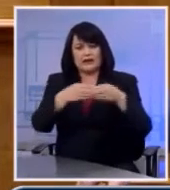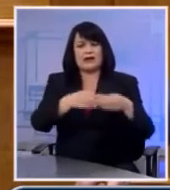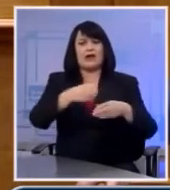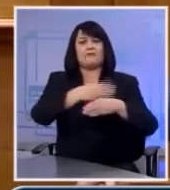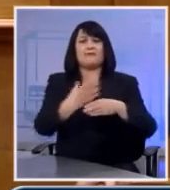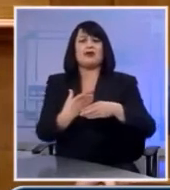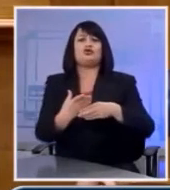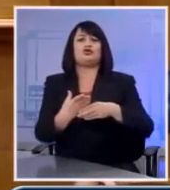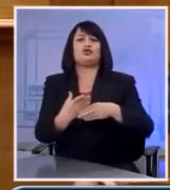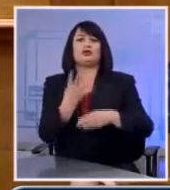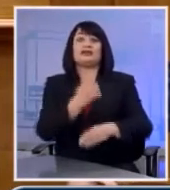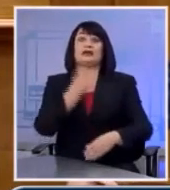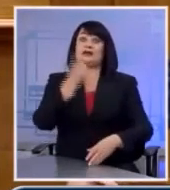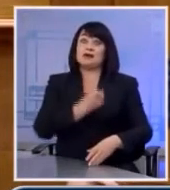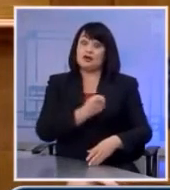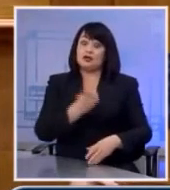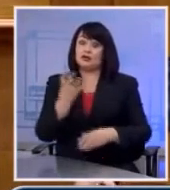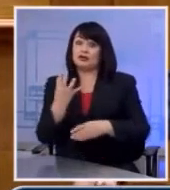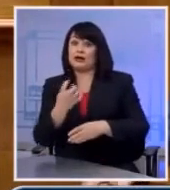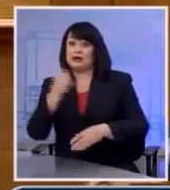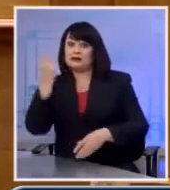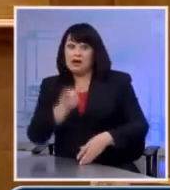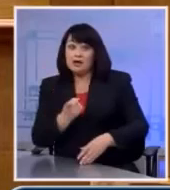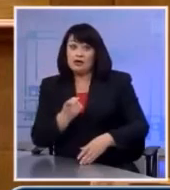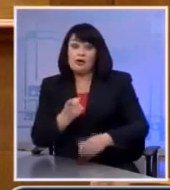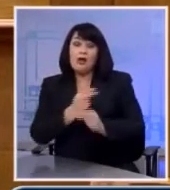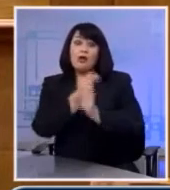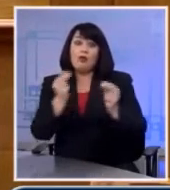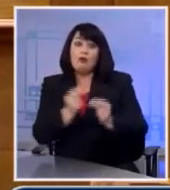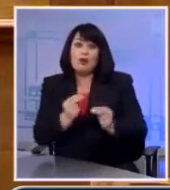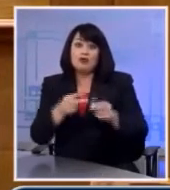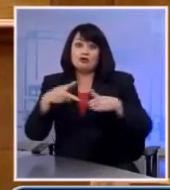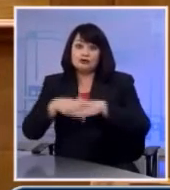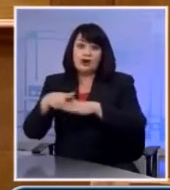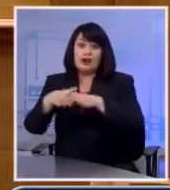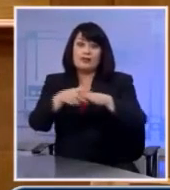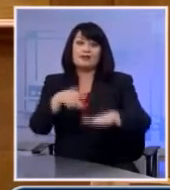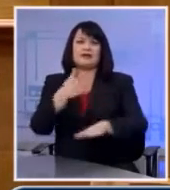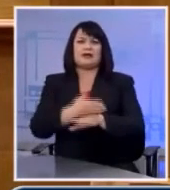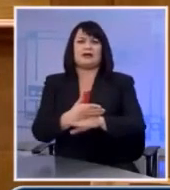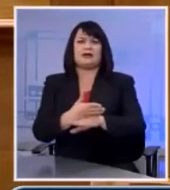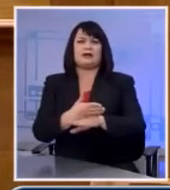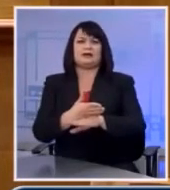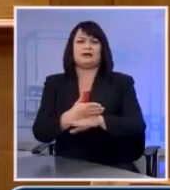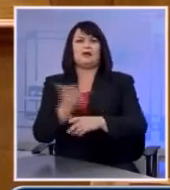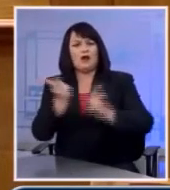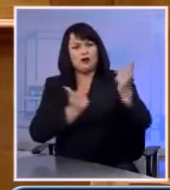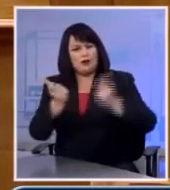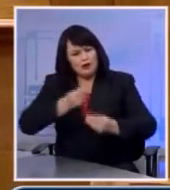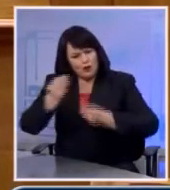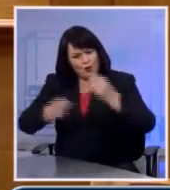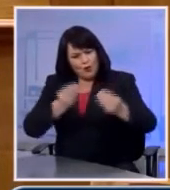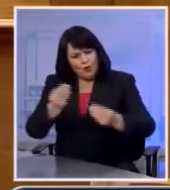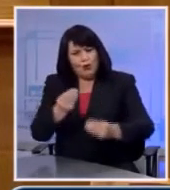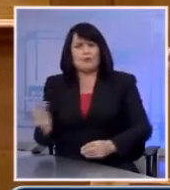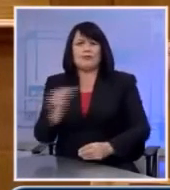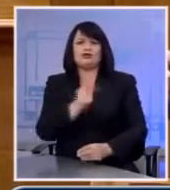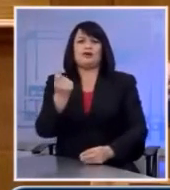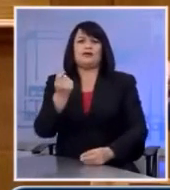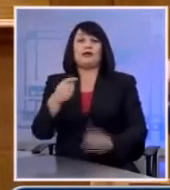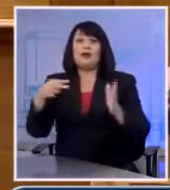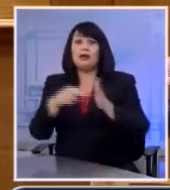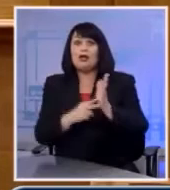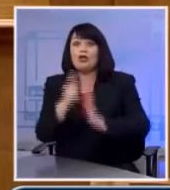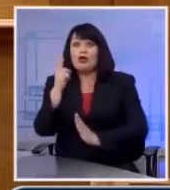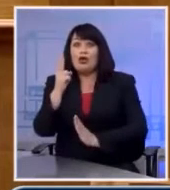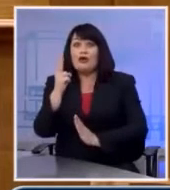ποσοστά κοντά στο 40%. Άρα οι τράπεζες είχαν εξασφαλίσεις ότι θα έπαιρναν πίσω τα λεφτά τους. Το 2012 όμως δεν